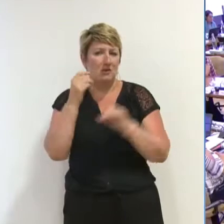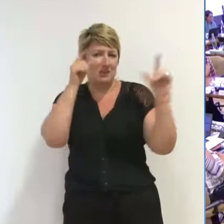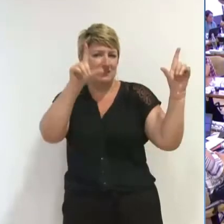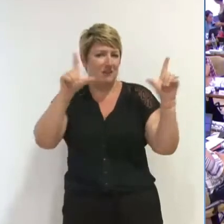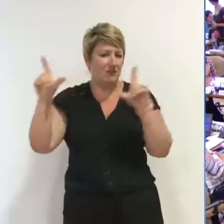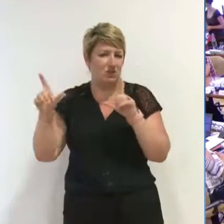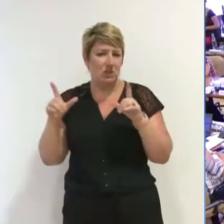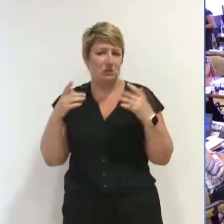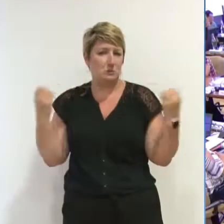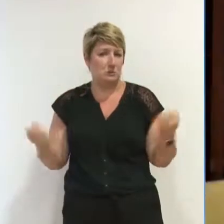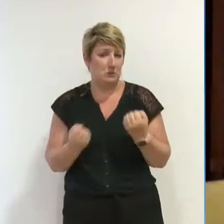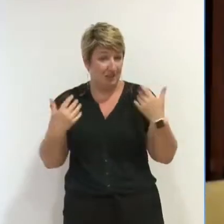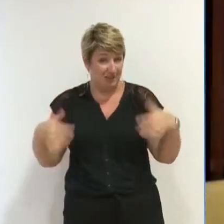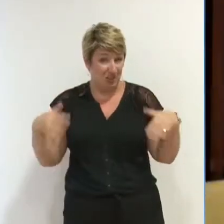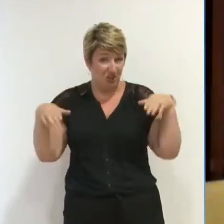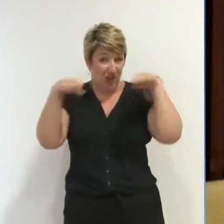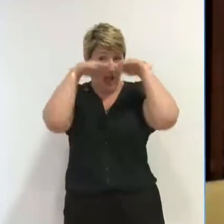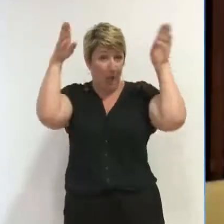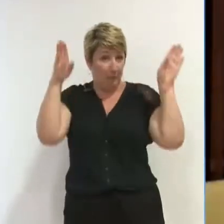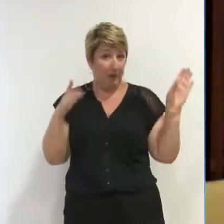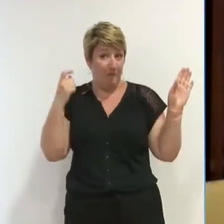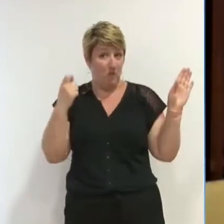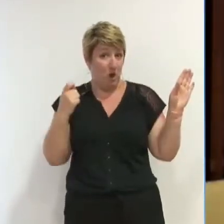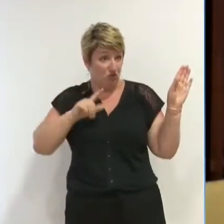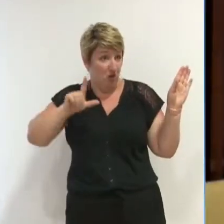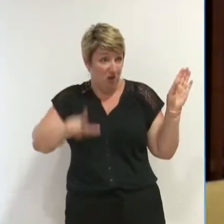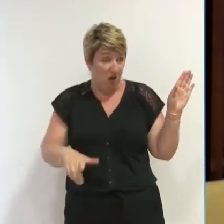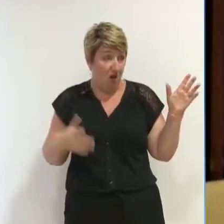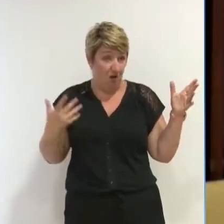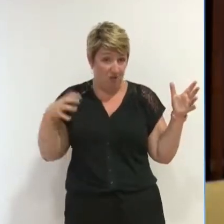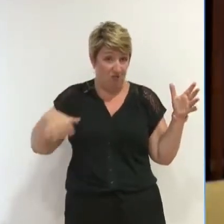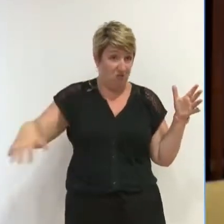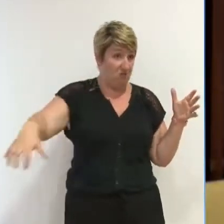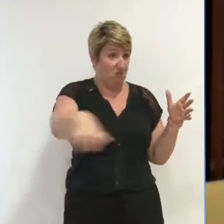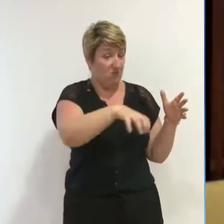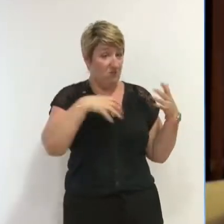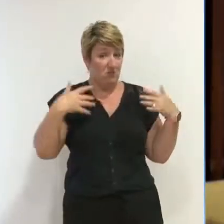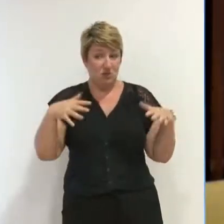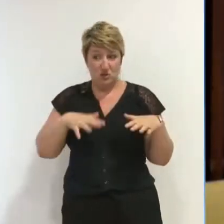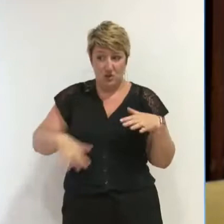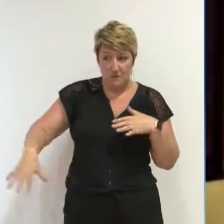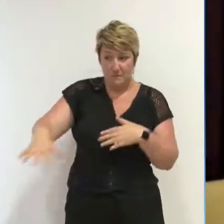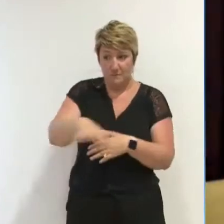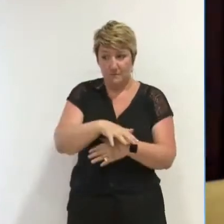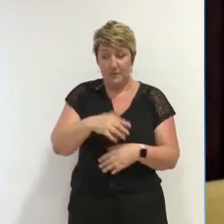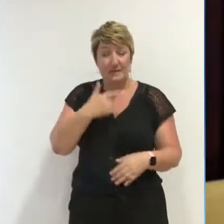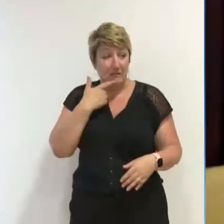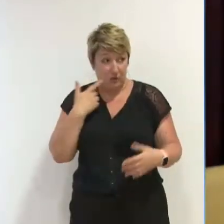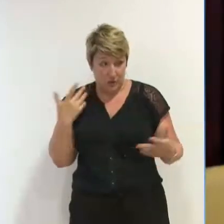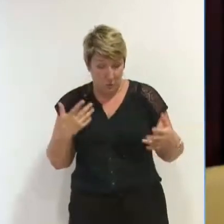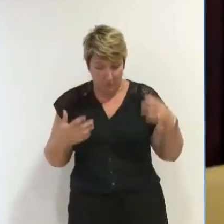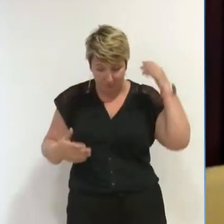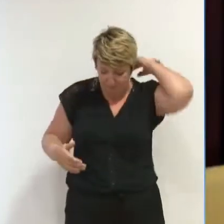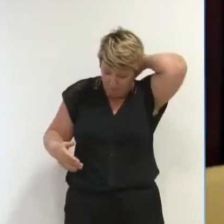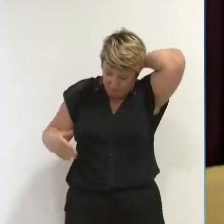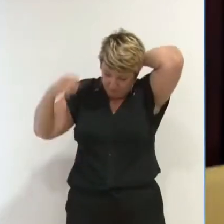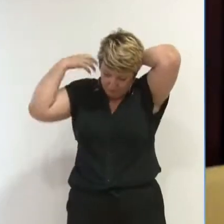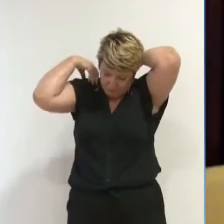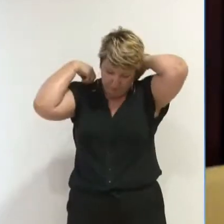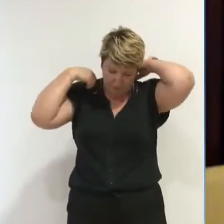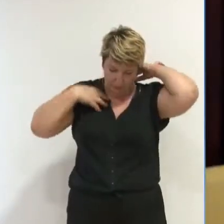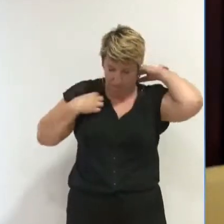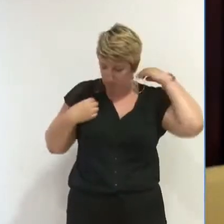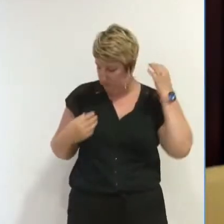installés sous des abris voyageurs dans notre territoire. Cela veut dire quoi? Cela veut dire que, effectivement,